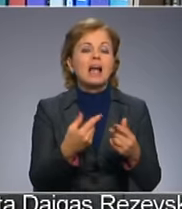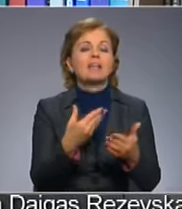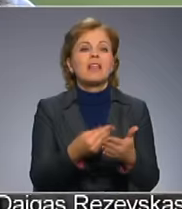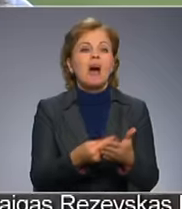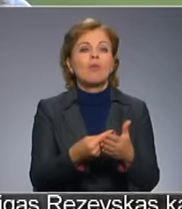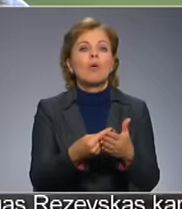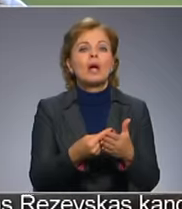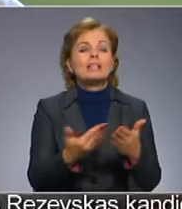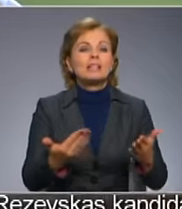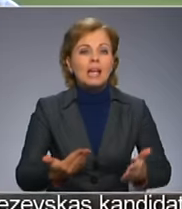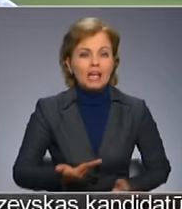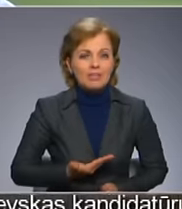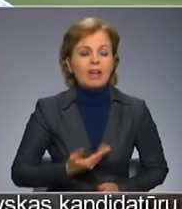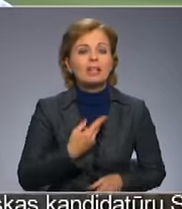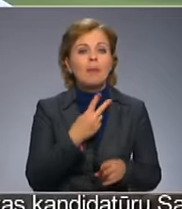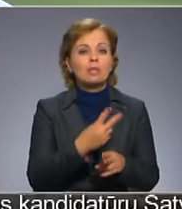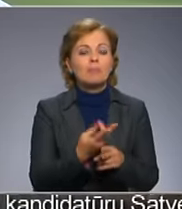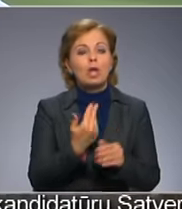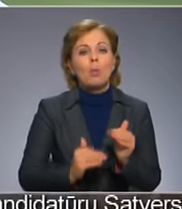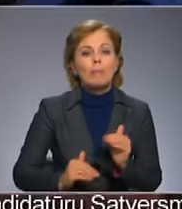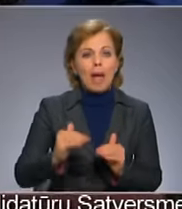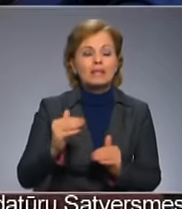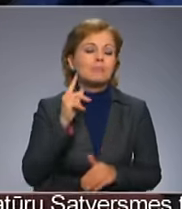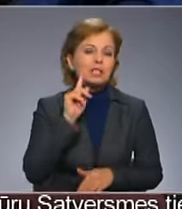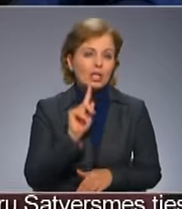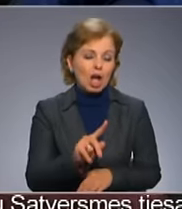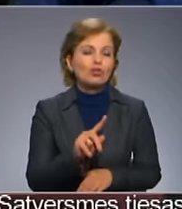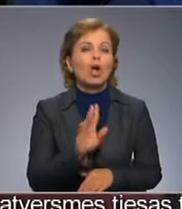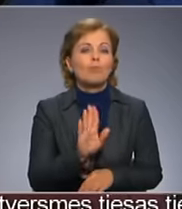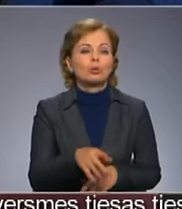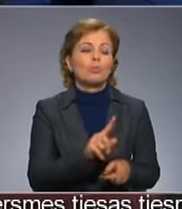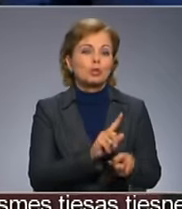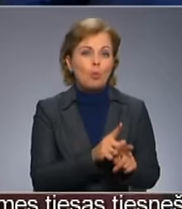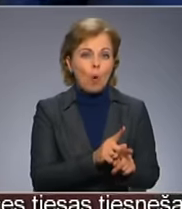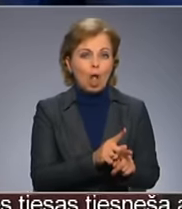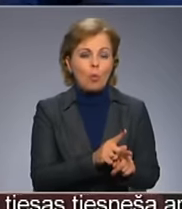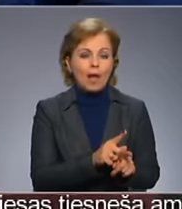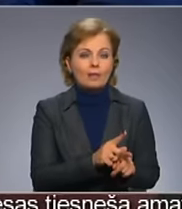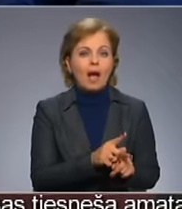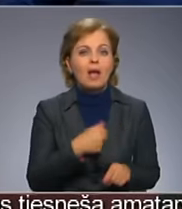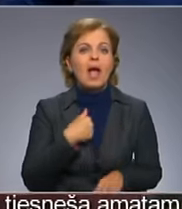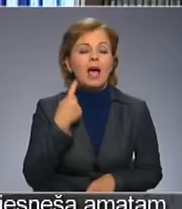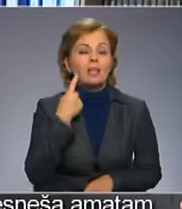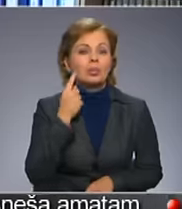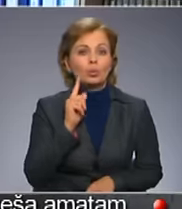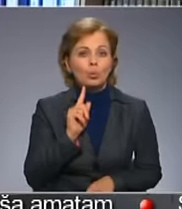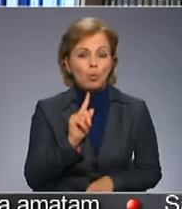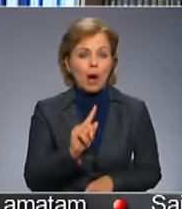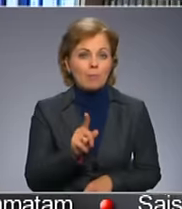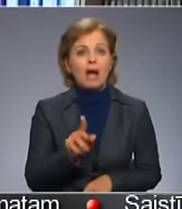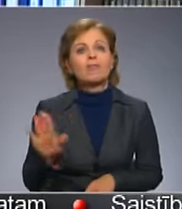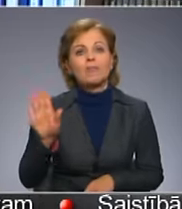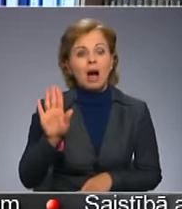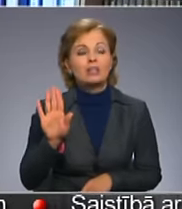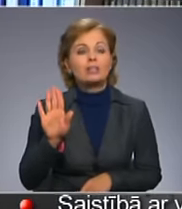misija, un es jau no bērnības gāja zināju, ka es kļūšu par skolotāju. Un es domāju, ka valsts